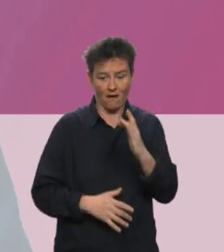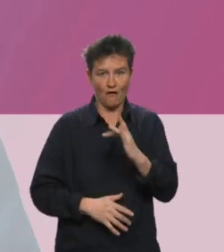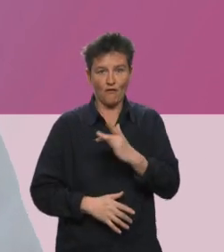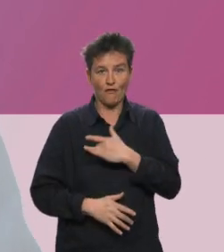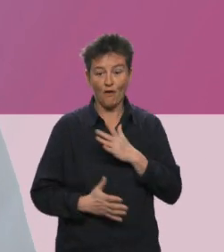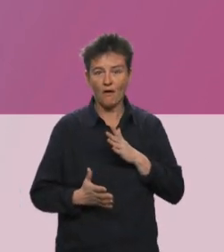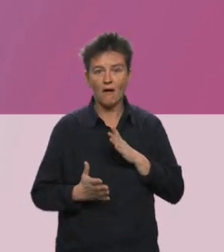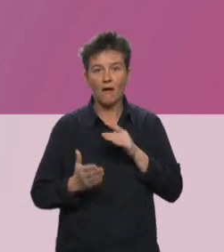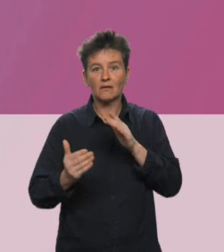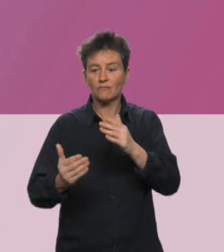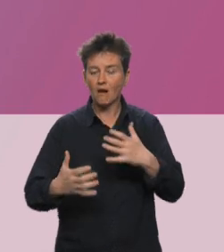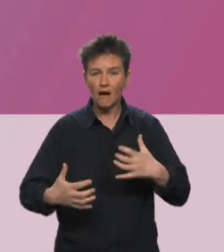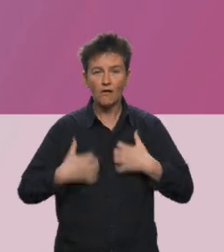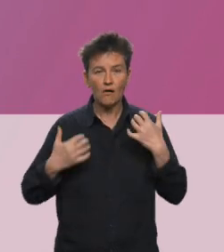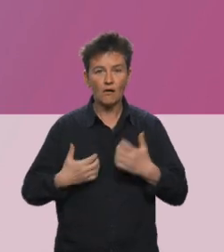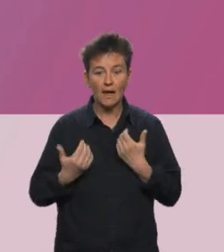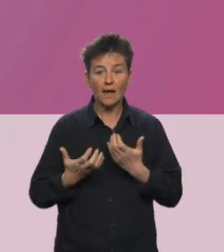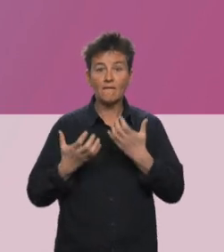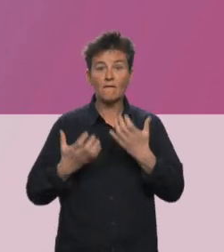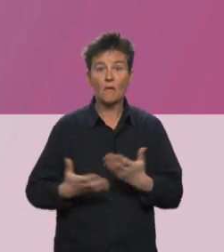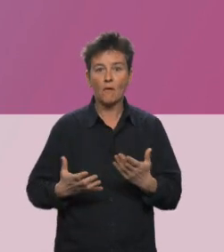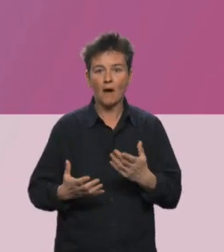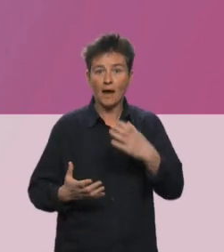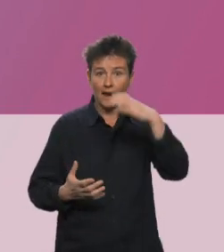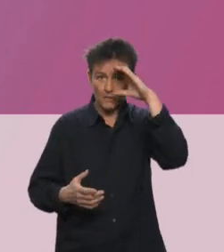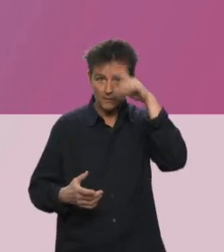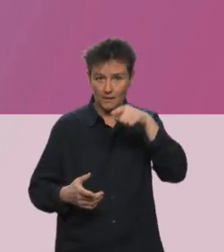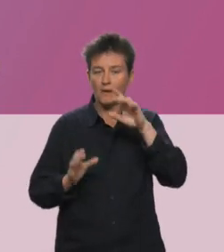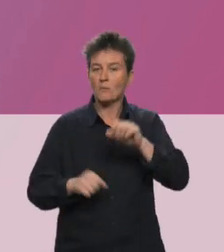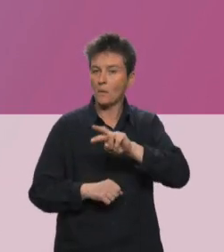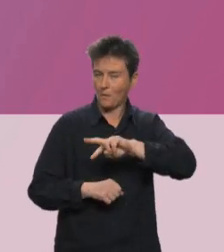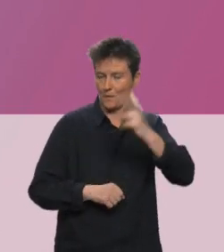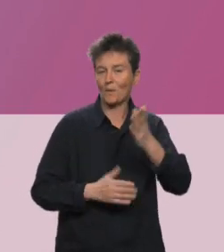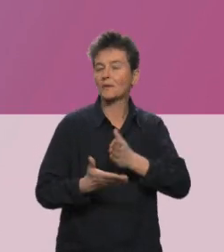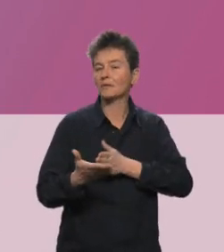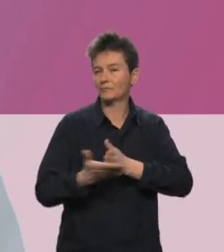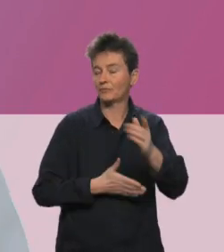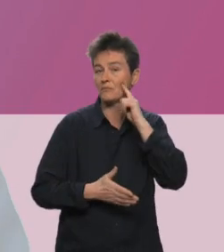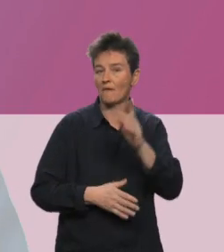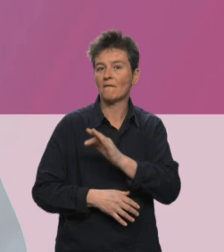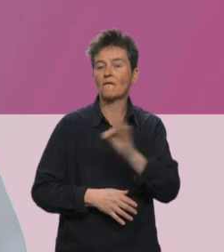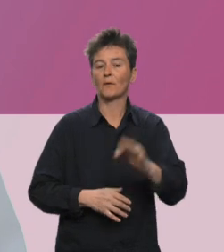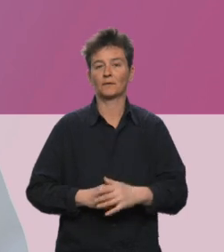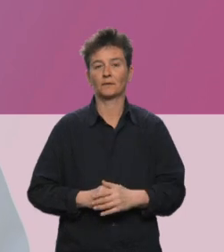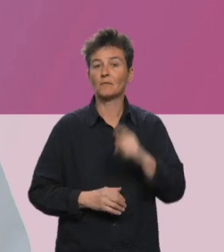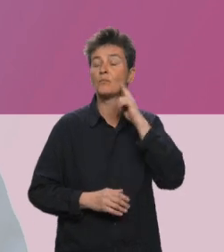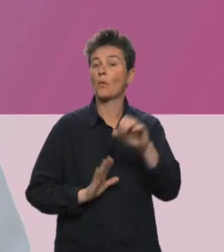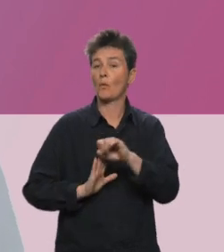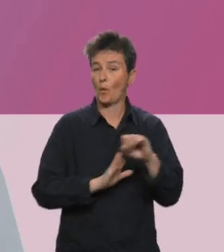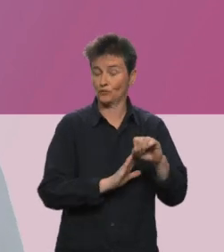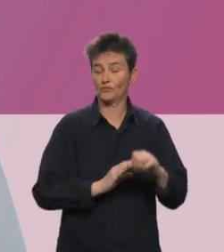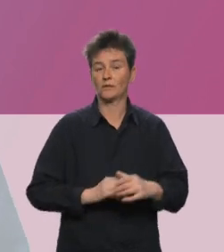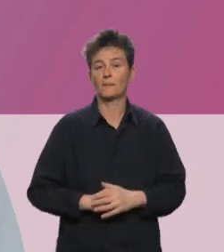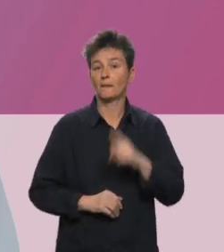cœur, vos attentes, vos colères et vos espoirs, alors un tout autre chemin s'ouvre à nous, pour la France, pour la